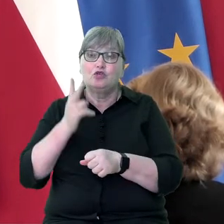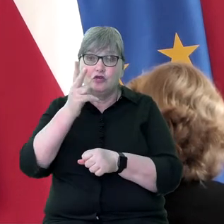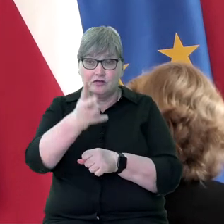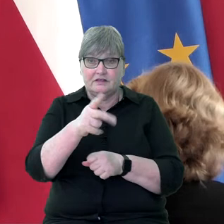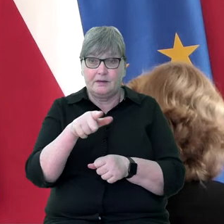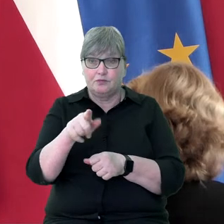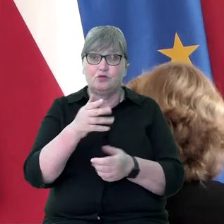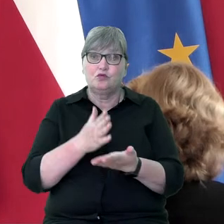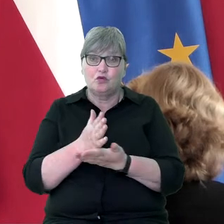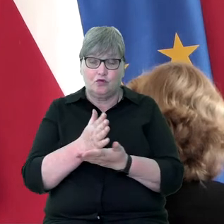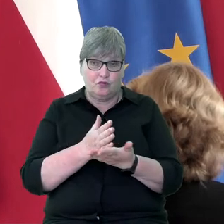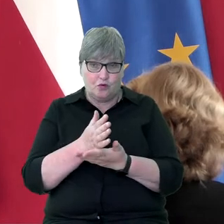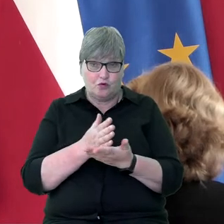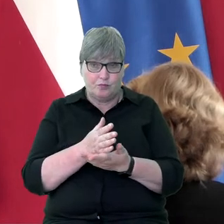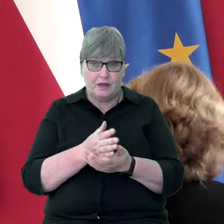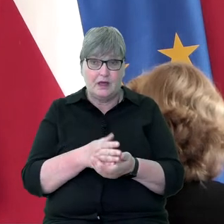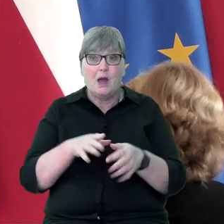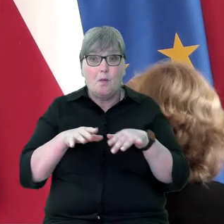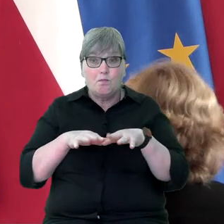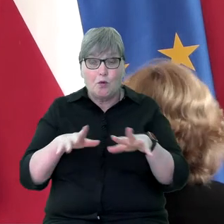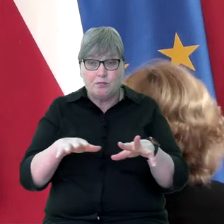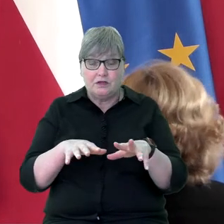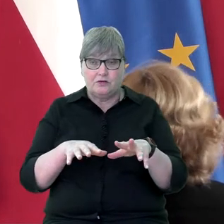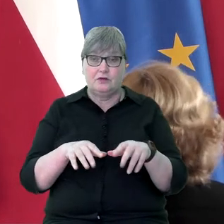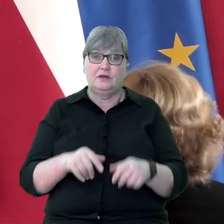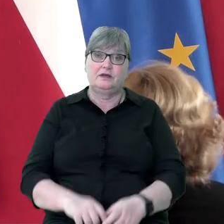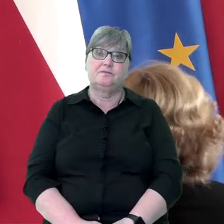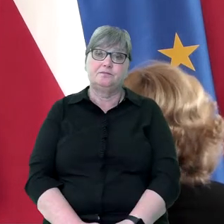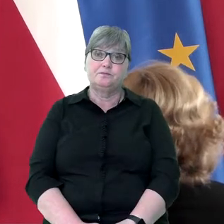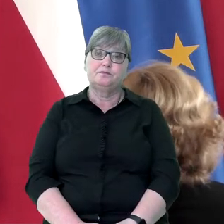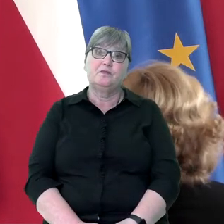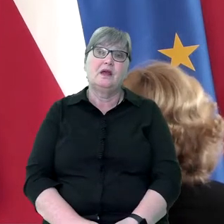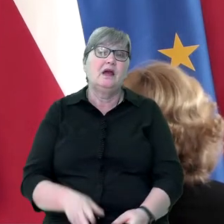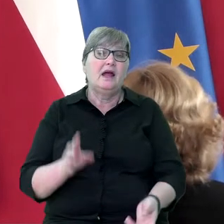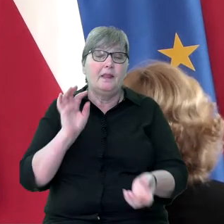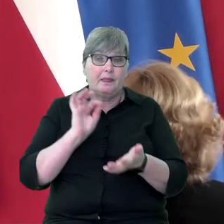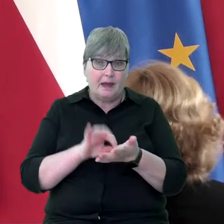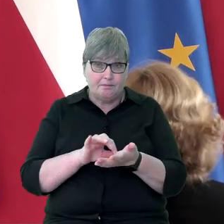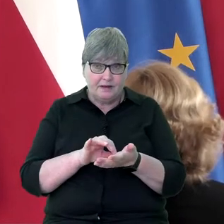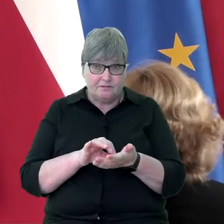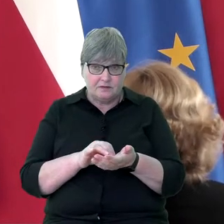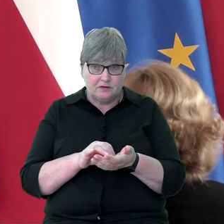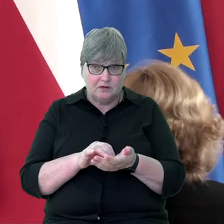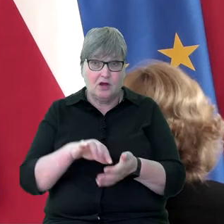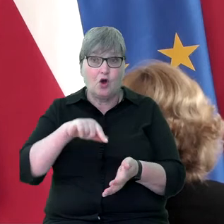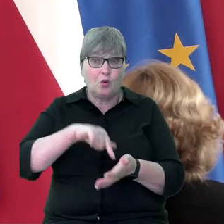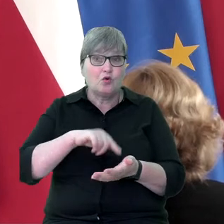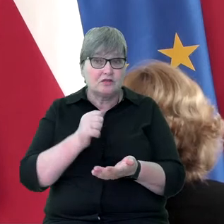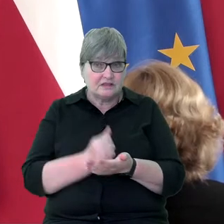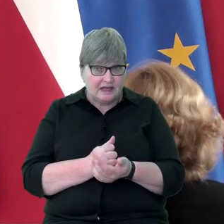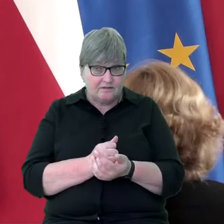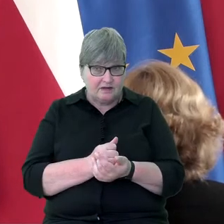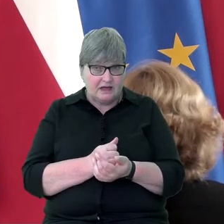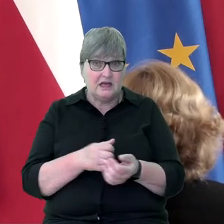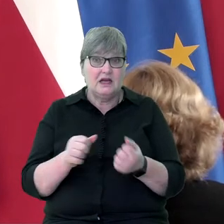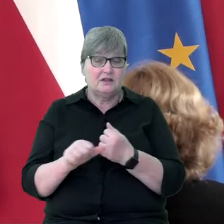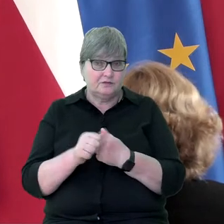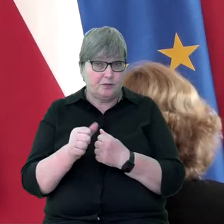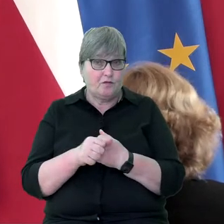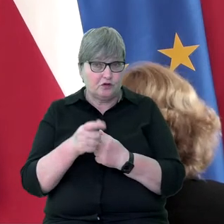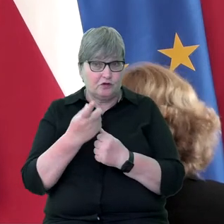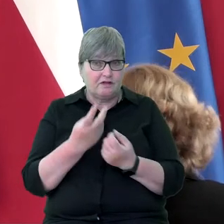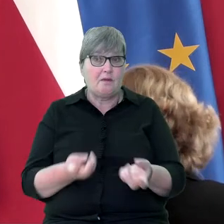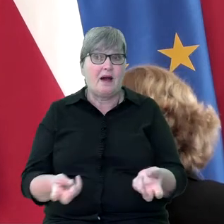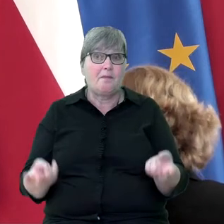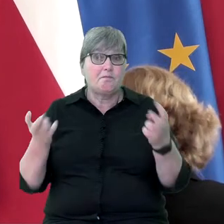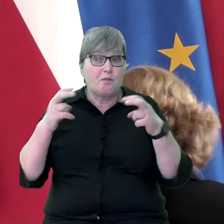swoistej demokratyzacji służby. Niewątpliwie więc przyczyniła się nie tylko do narodzin, ale także